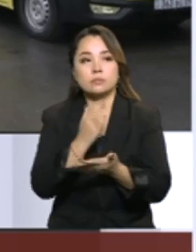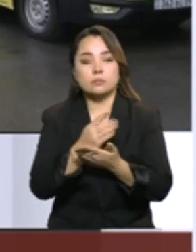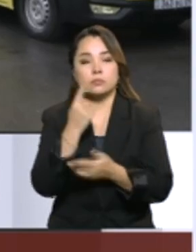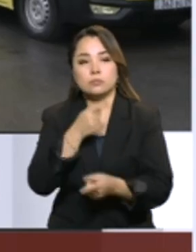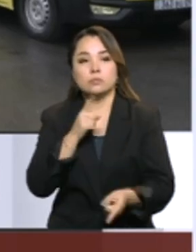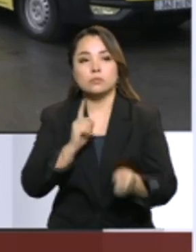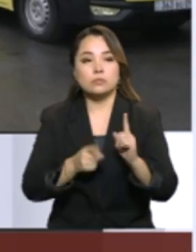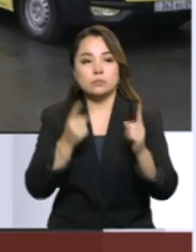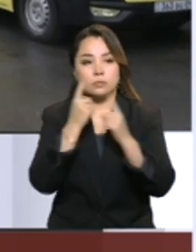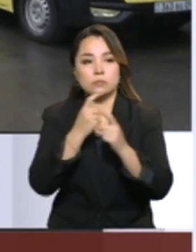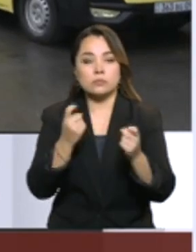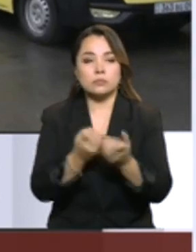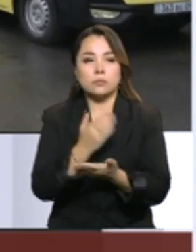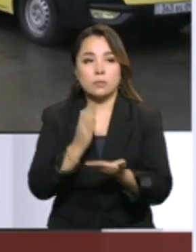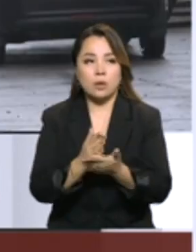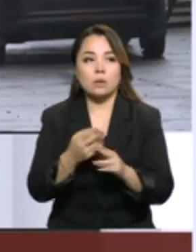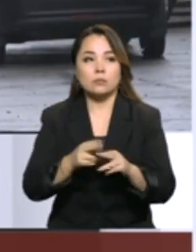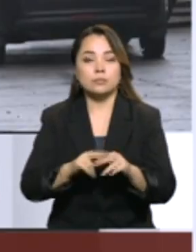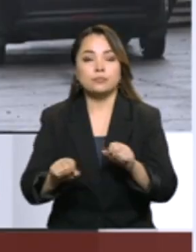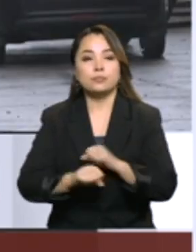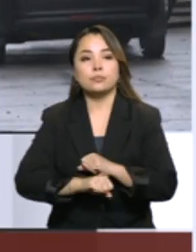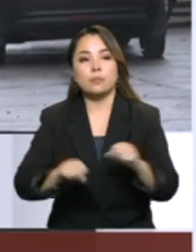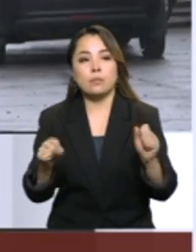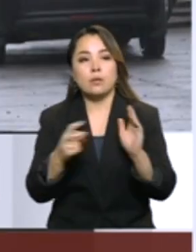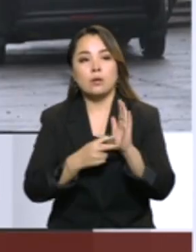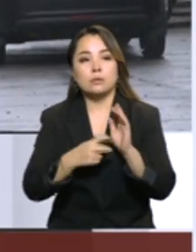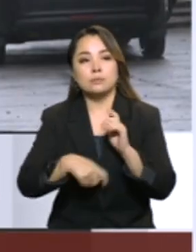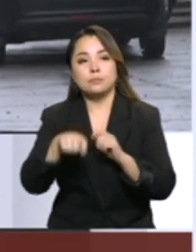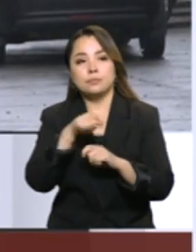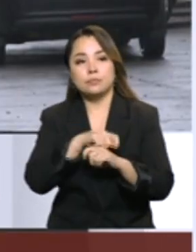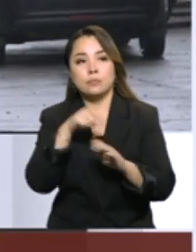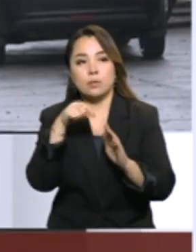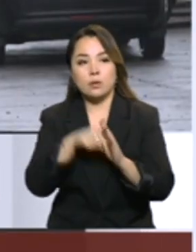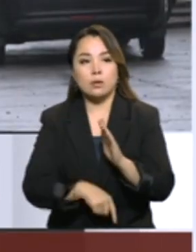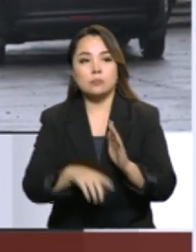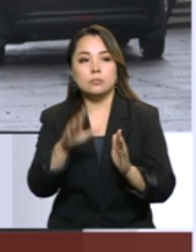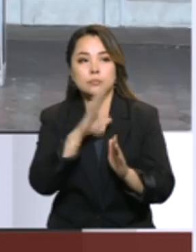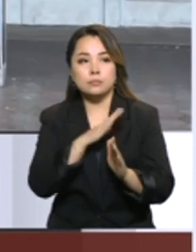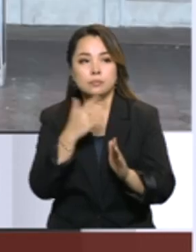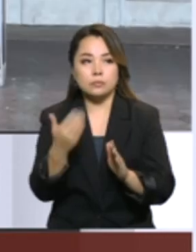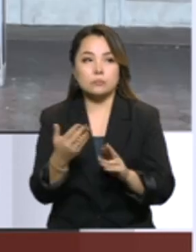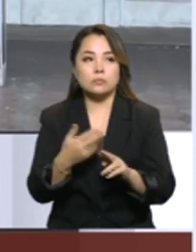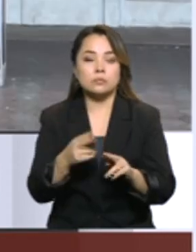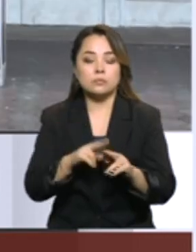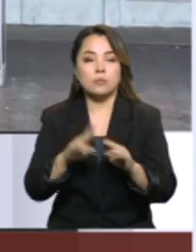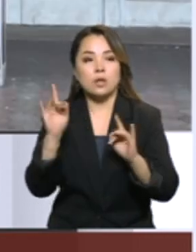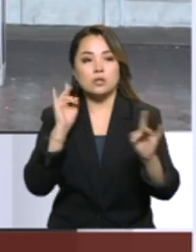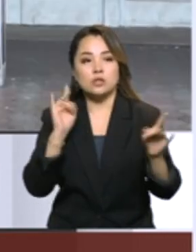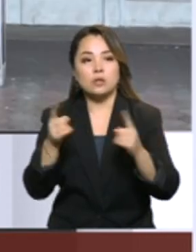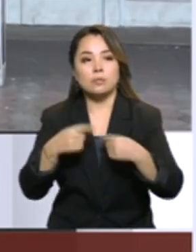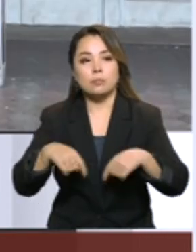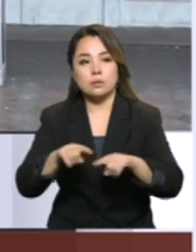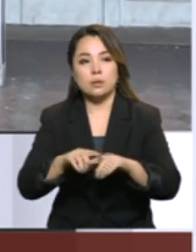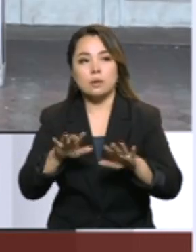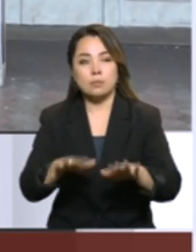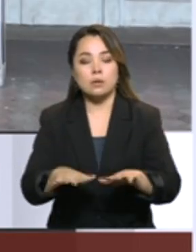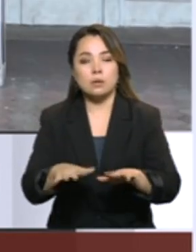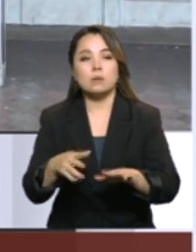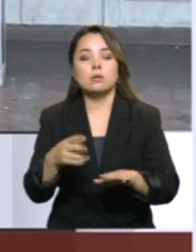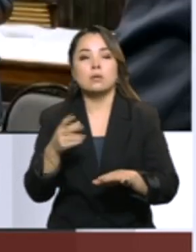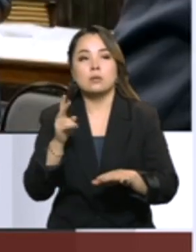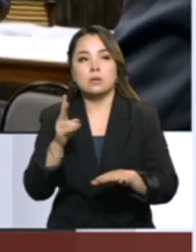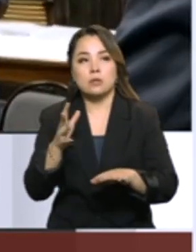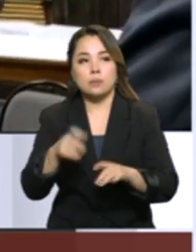ақпарат берілді. Жалпы жарылыс 700 метр тереңдікте болған, оның дүмпу шеңбері 2,5 шақырымға